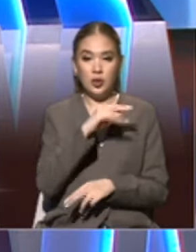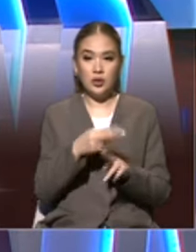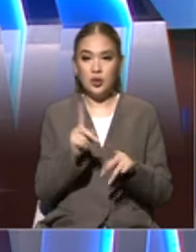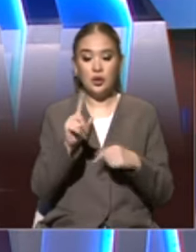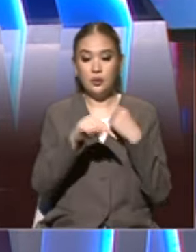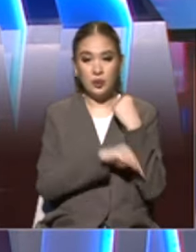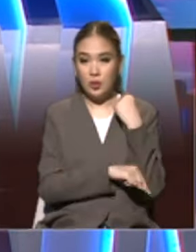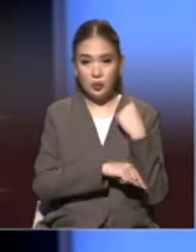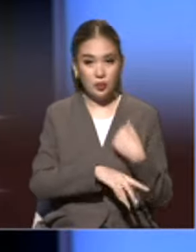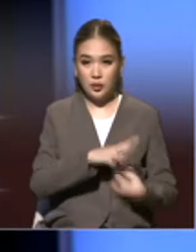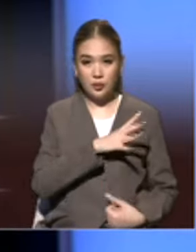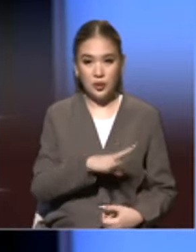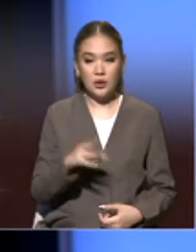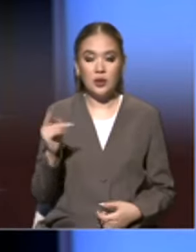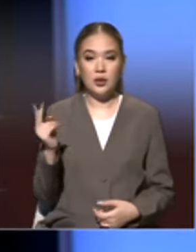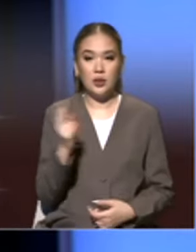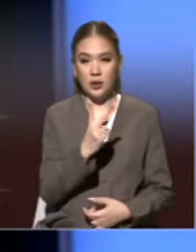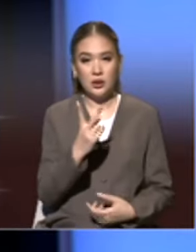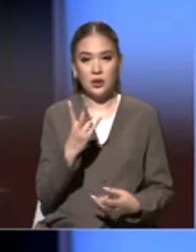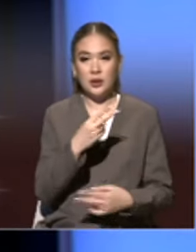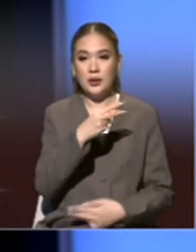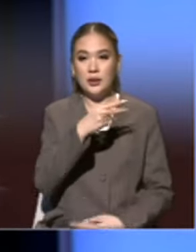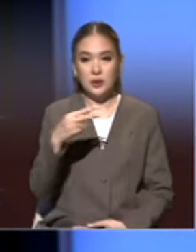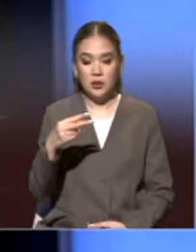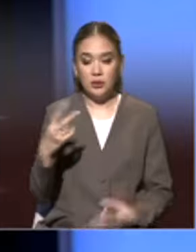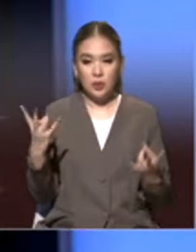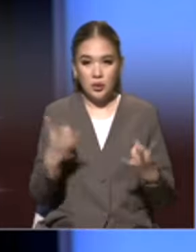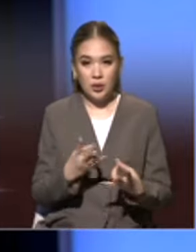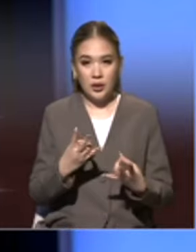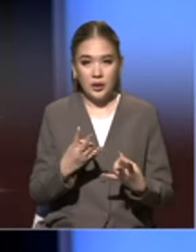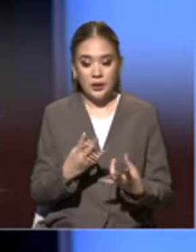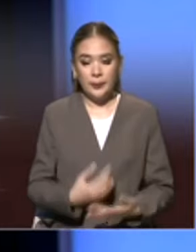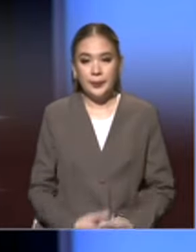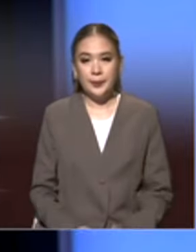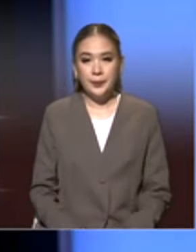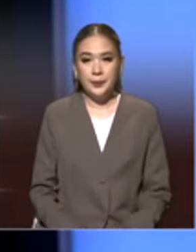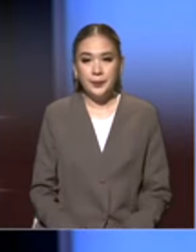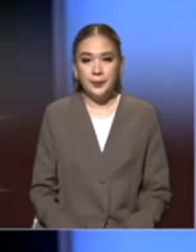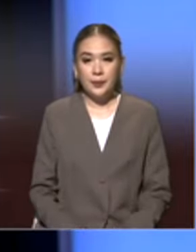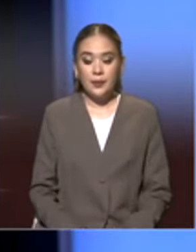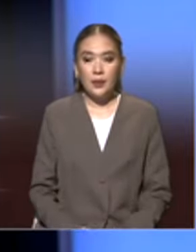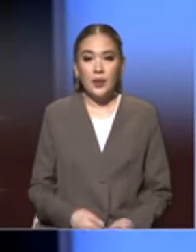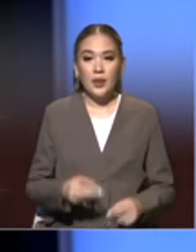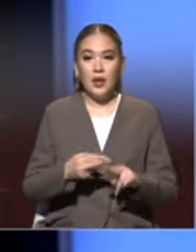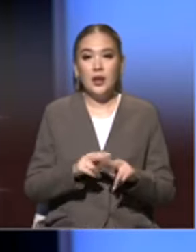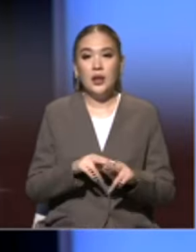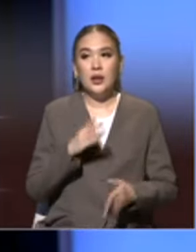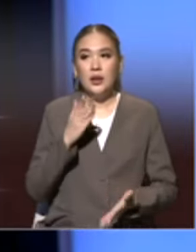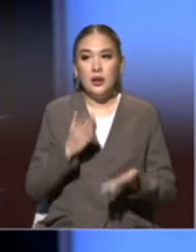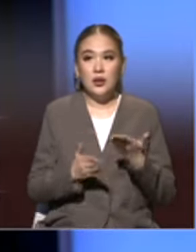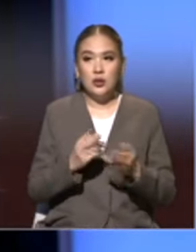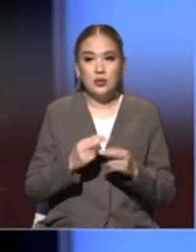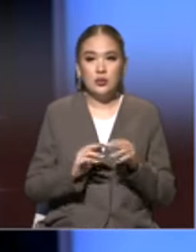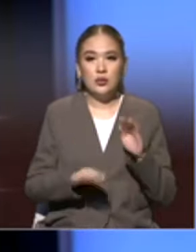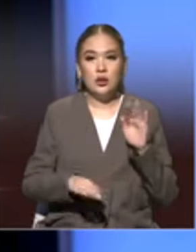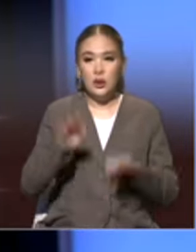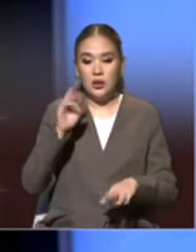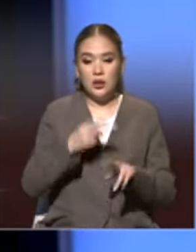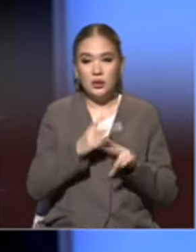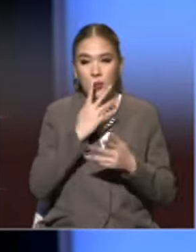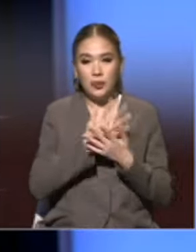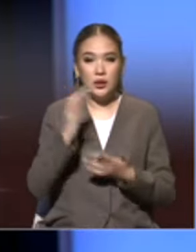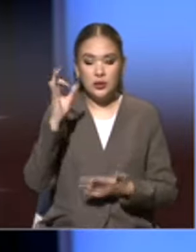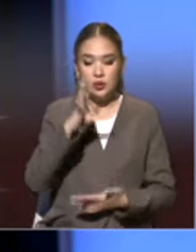үшін тараптар тең болу керек біріншіден. Жағдай тең болу керек. Егер де сіз бір адамды жоғары қойып, екіншісін төмен қойып қойсаңыз,